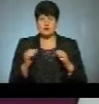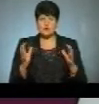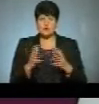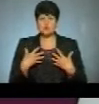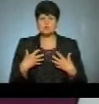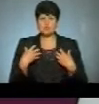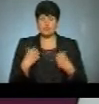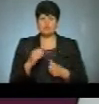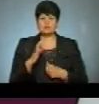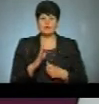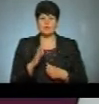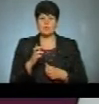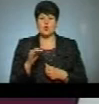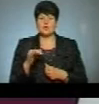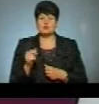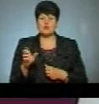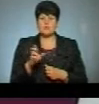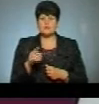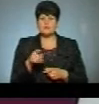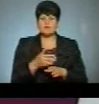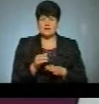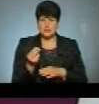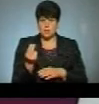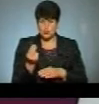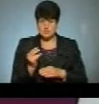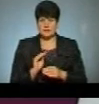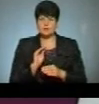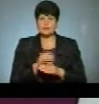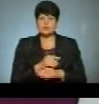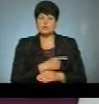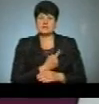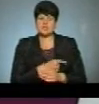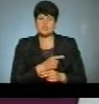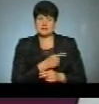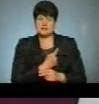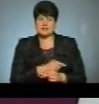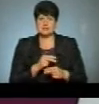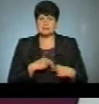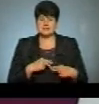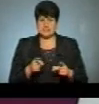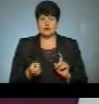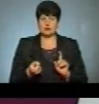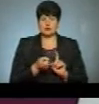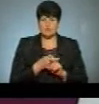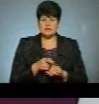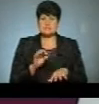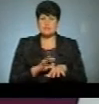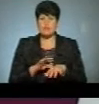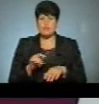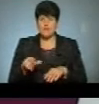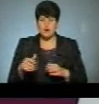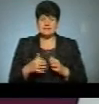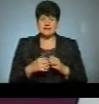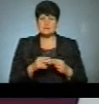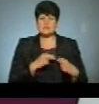здоров'я Володимира Богайчука, в березні вони виділили кошти на доплату медичним працівникам, які контактували із хворими на коронавірус. Серед